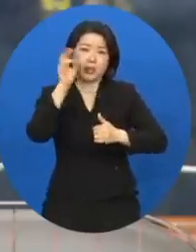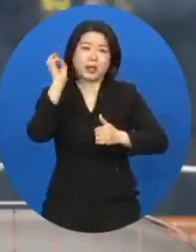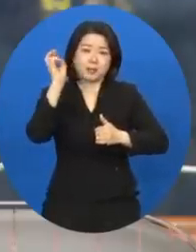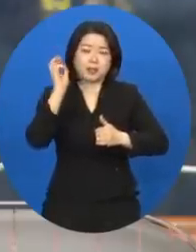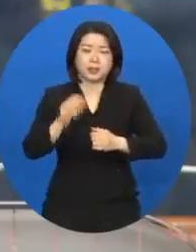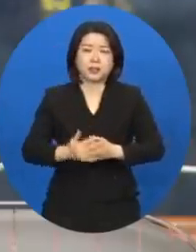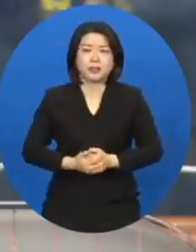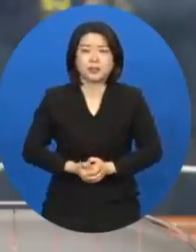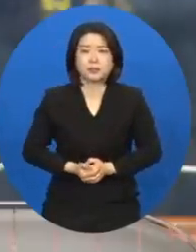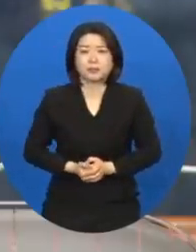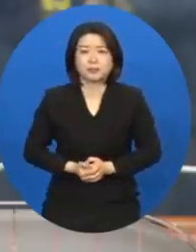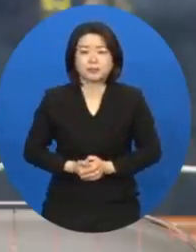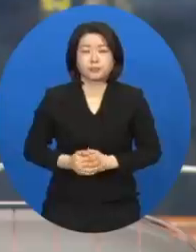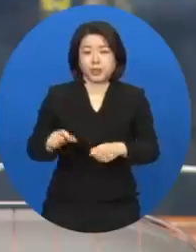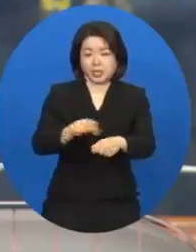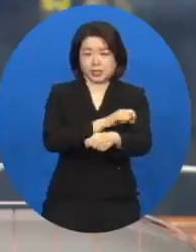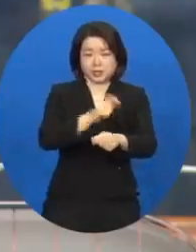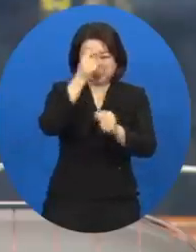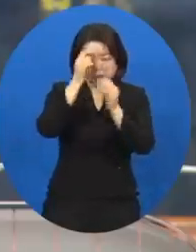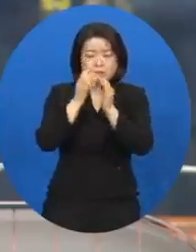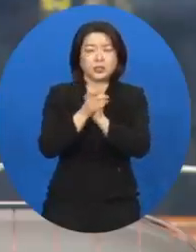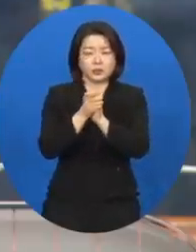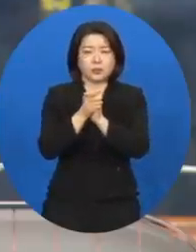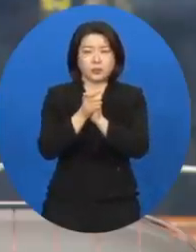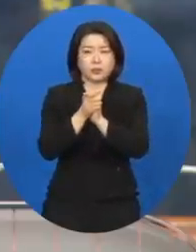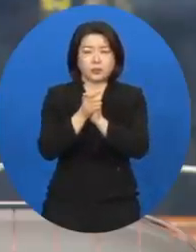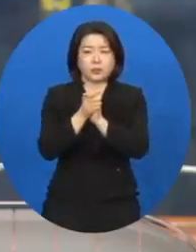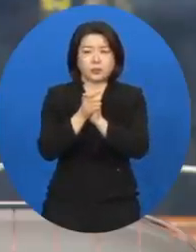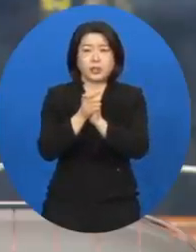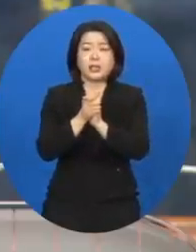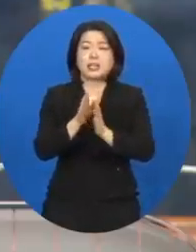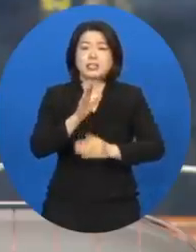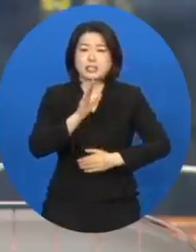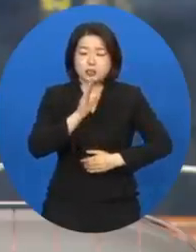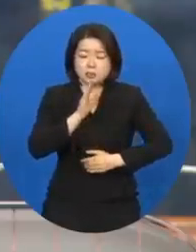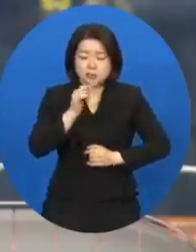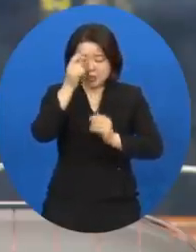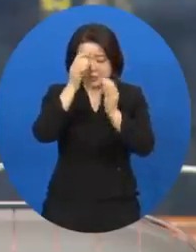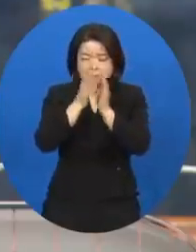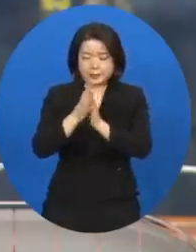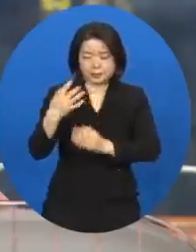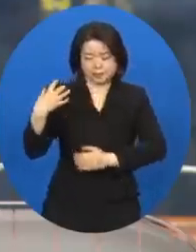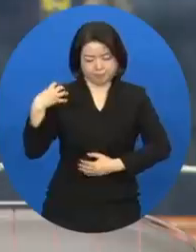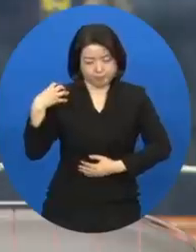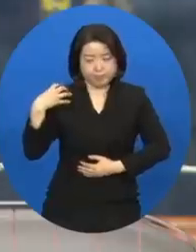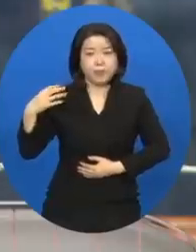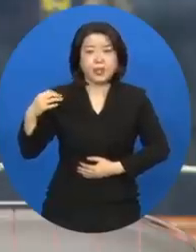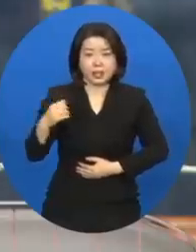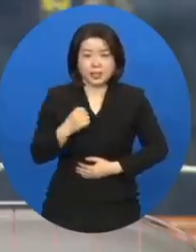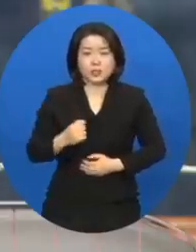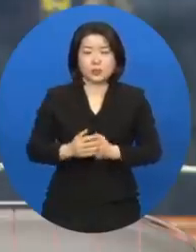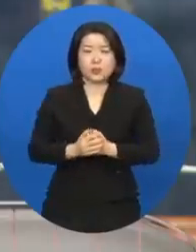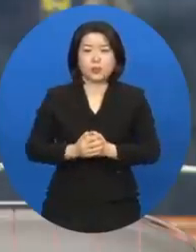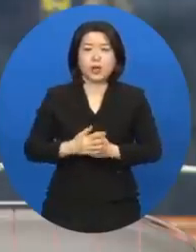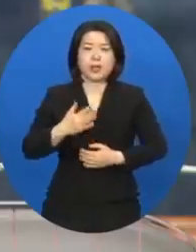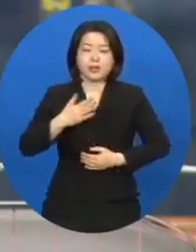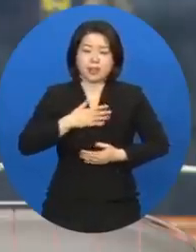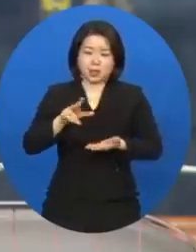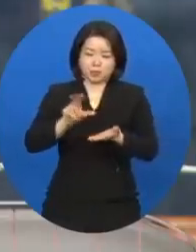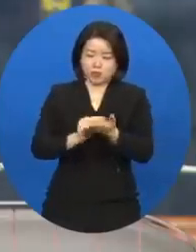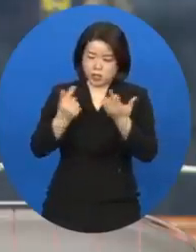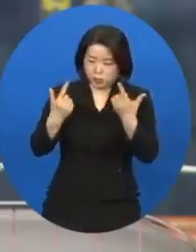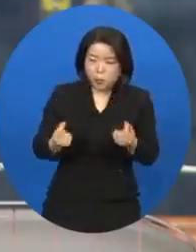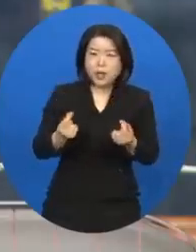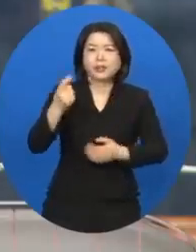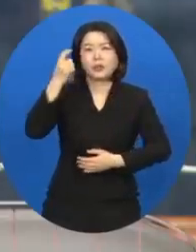듭니다. 특별한 기도, 정말 기도의 사명이라고 느끼고 이건 곧 우리 문제라고